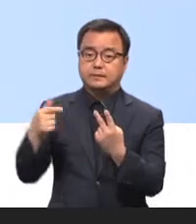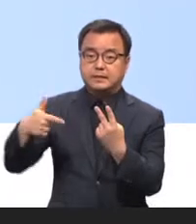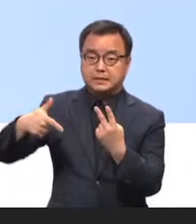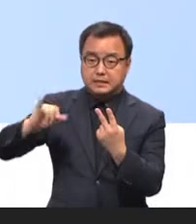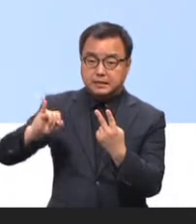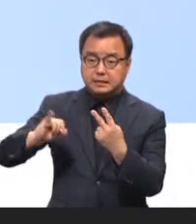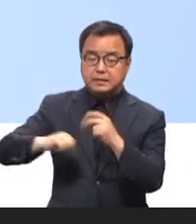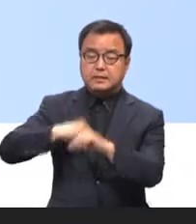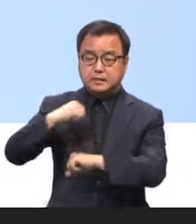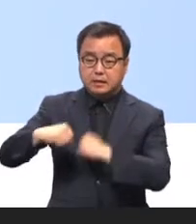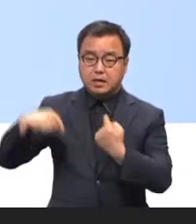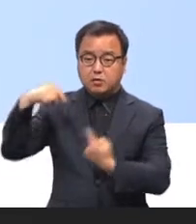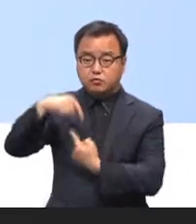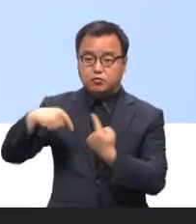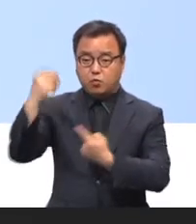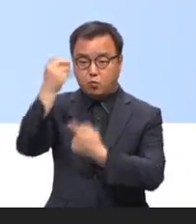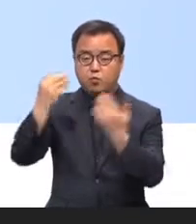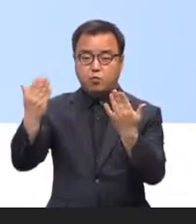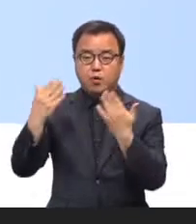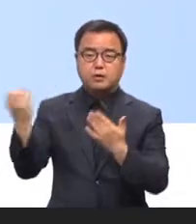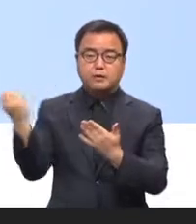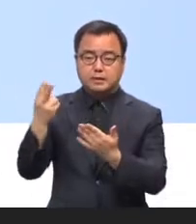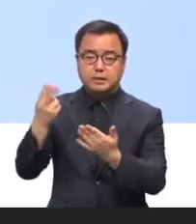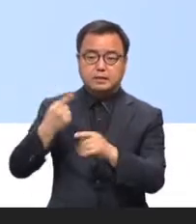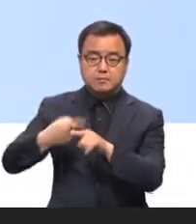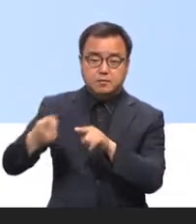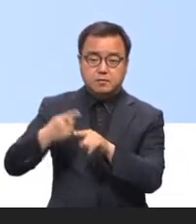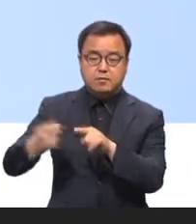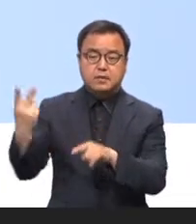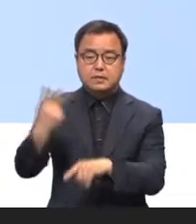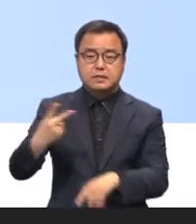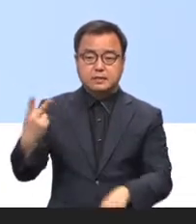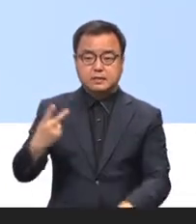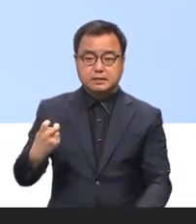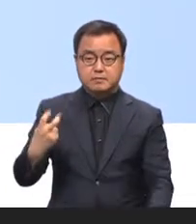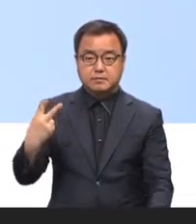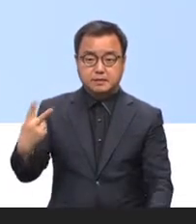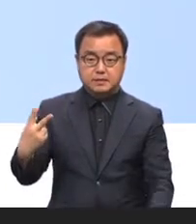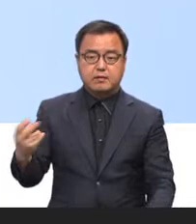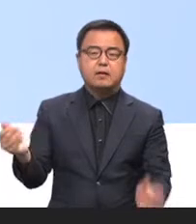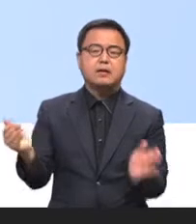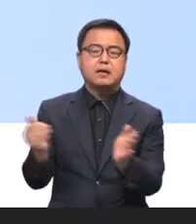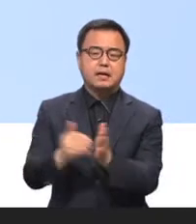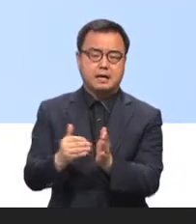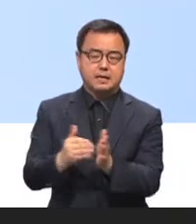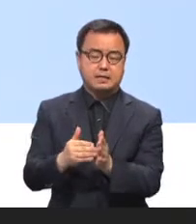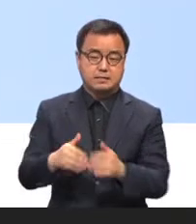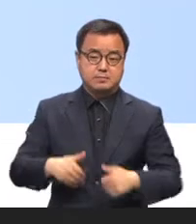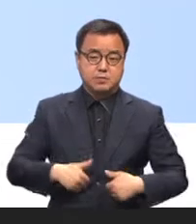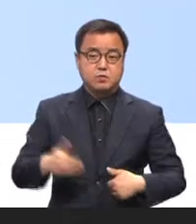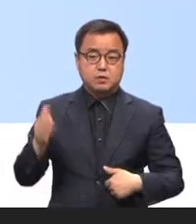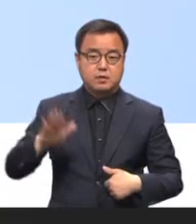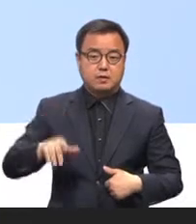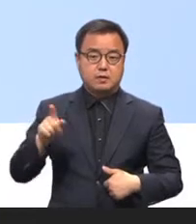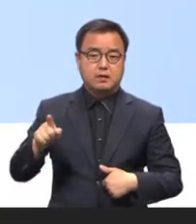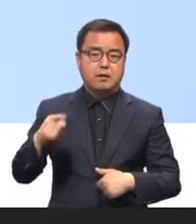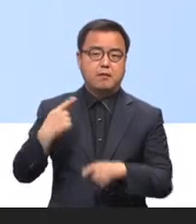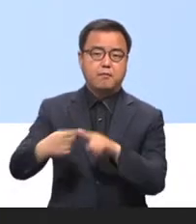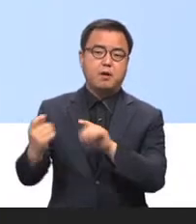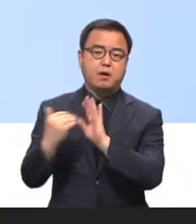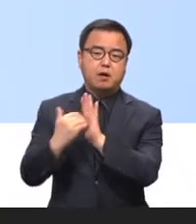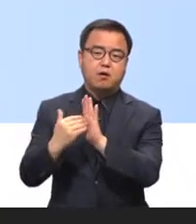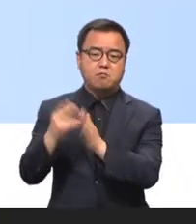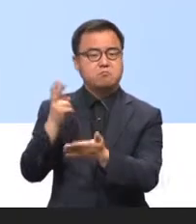재지정 평가가 2022년까지 진행이 되는데요 이게 벌써 부터 평가 거부 라든지 법적대응